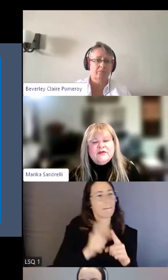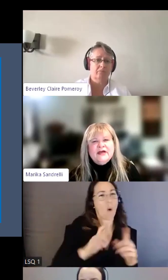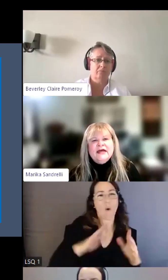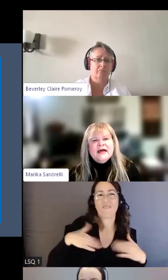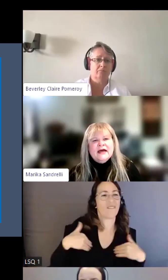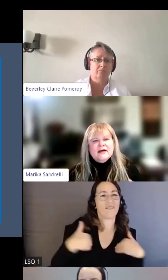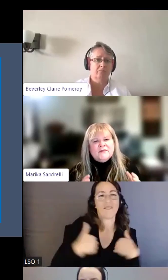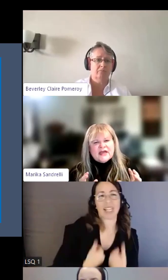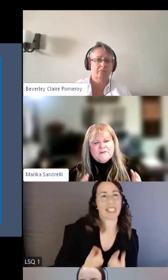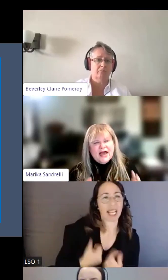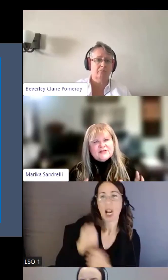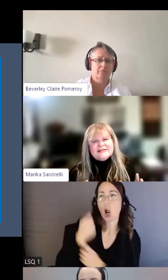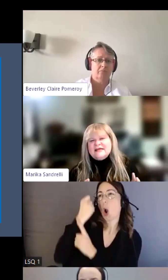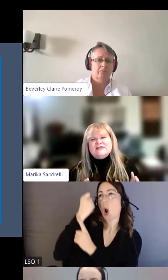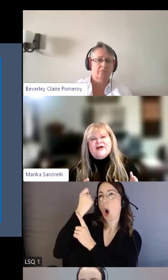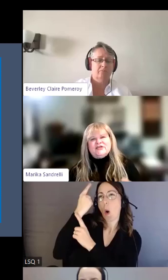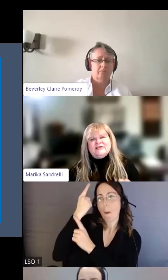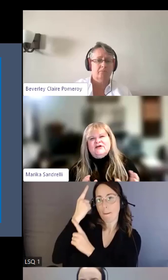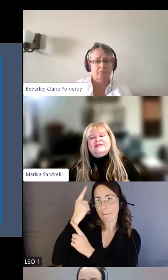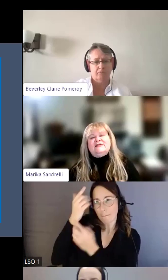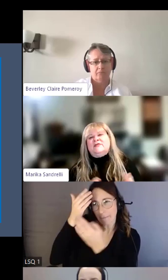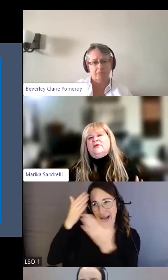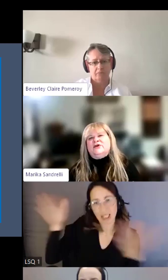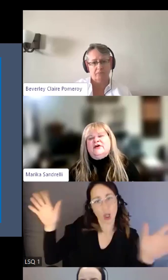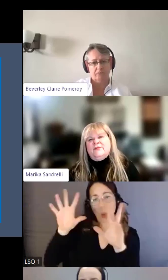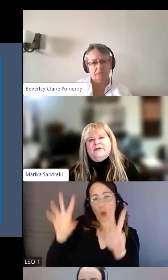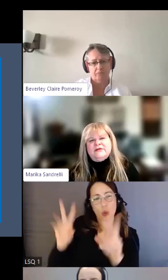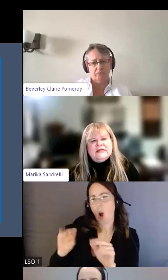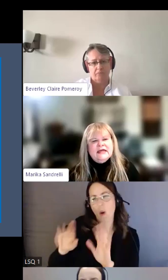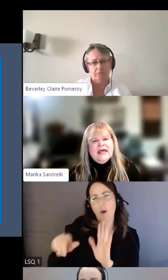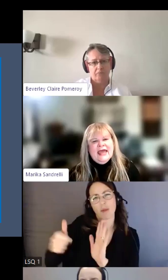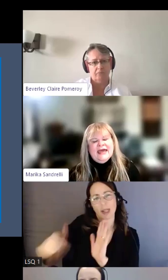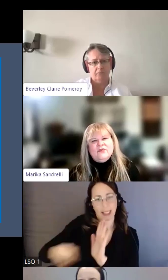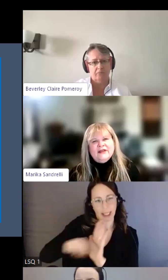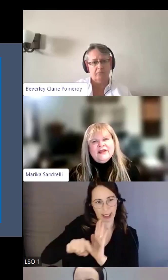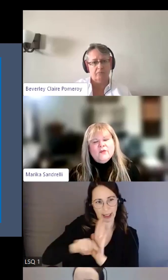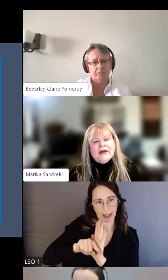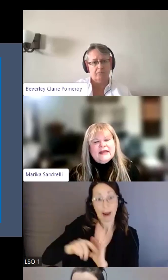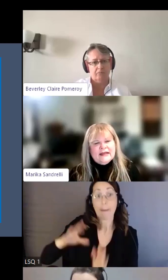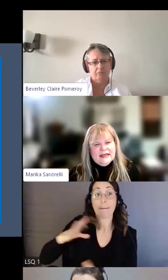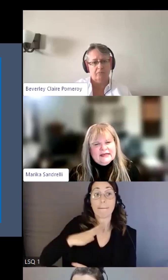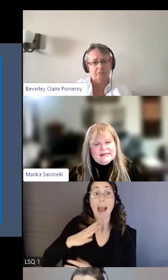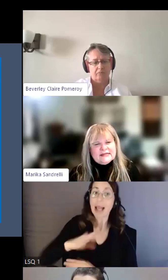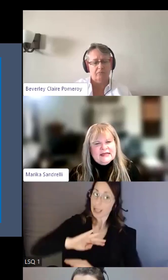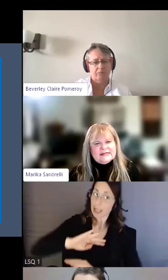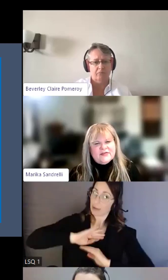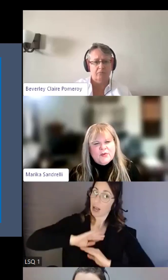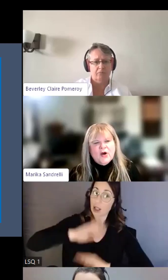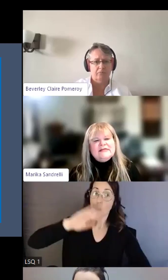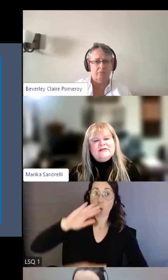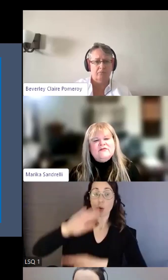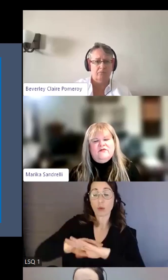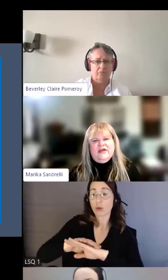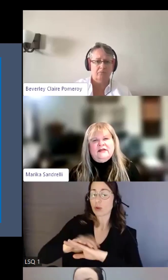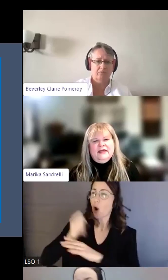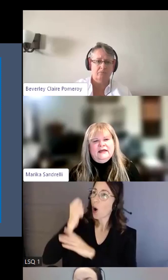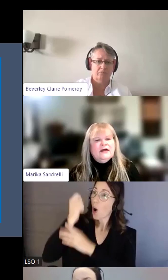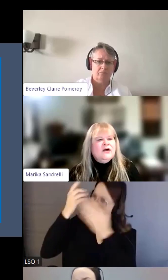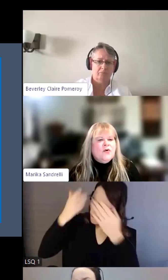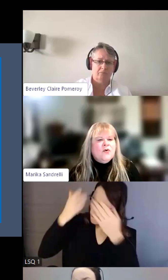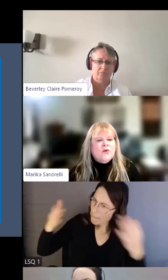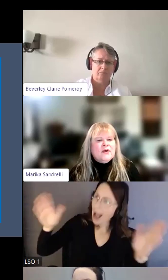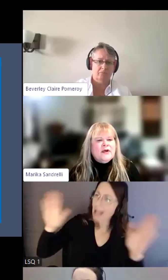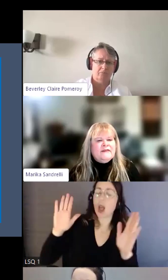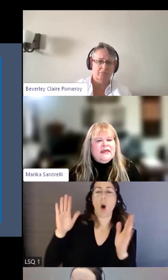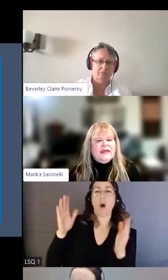satisfaction de la compassion n'est pas quelque chose dont on parle. Et ce que c'est les sentiments positifs ou